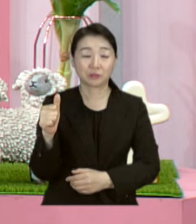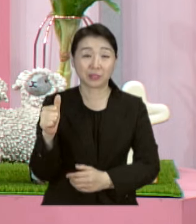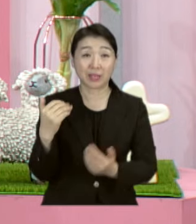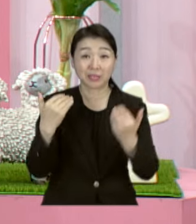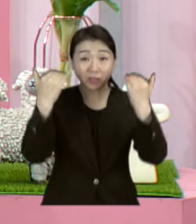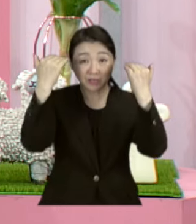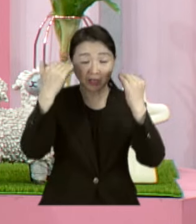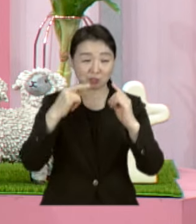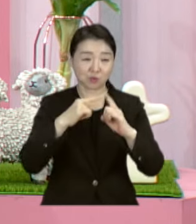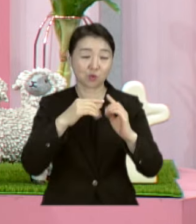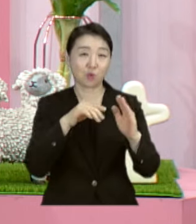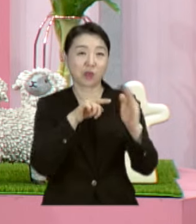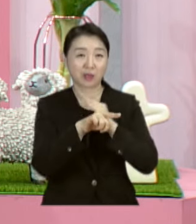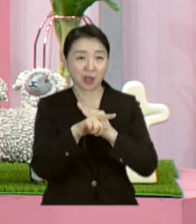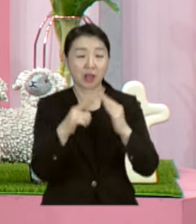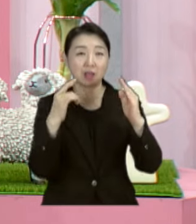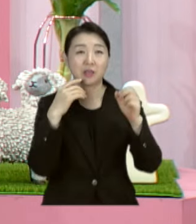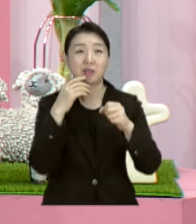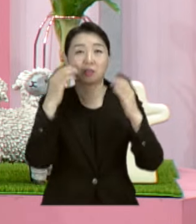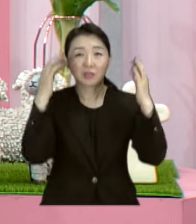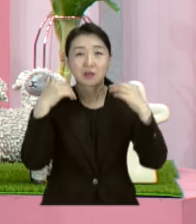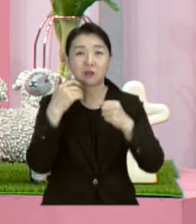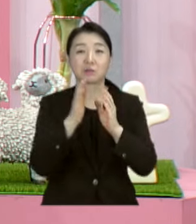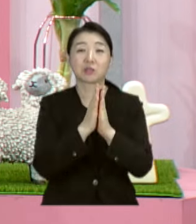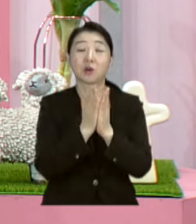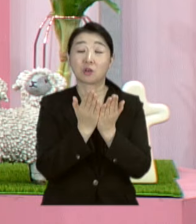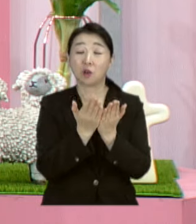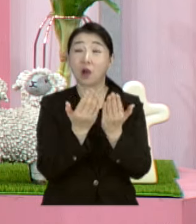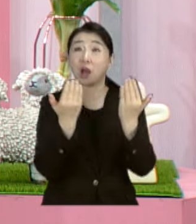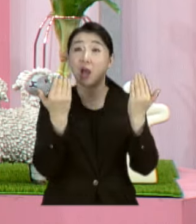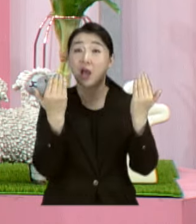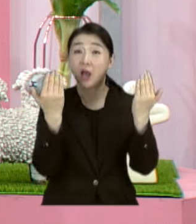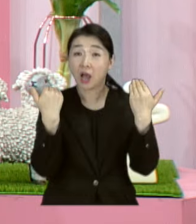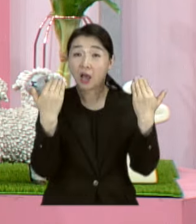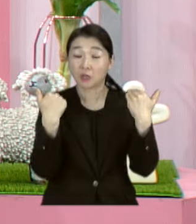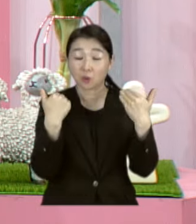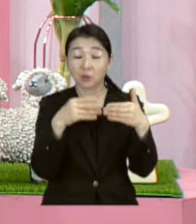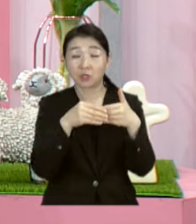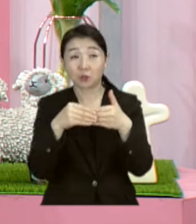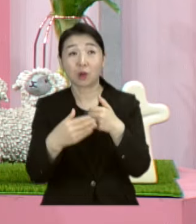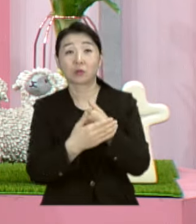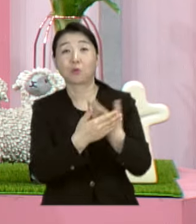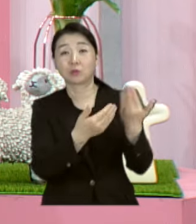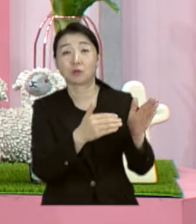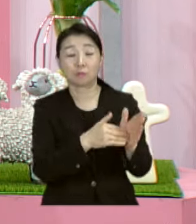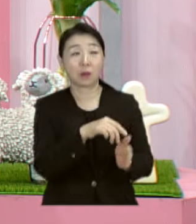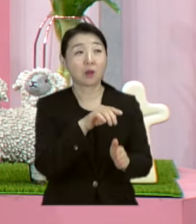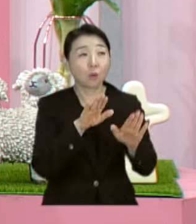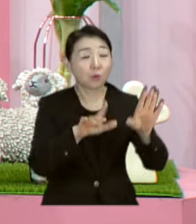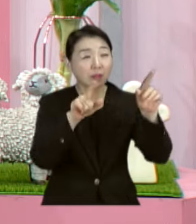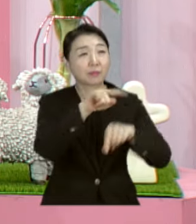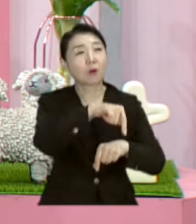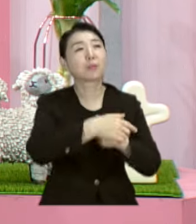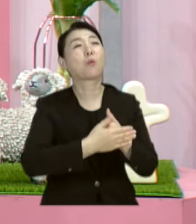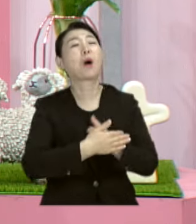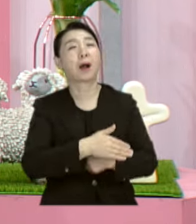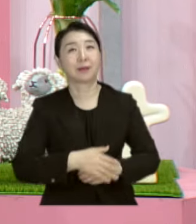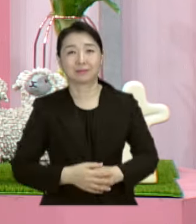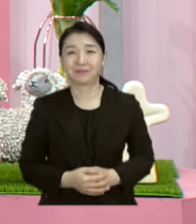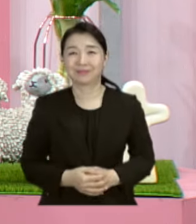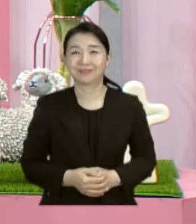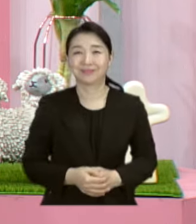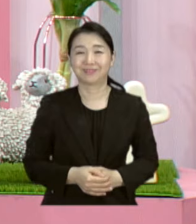작년에는 내가 목요회 성장했던 교회 가서 여름 성형학교를 인도하고